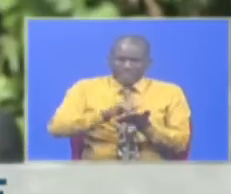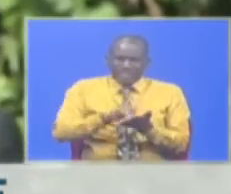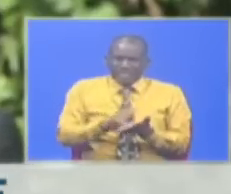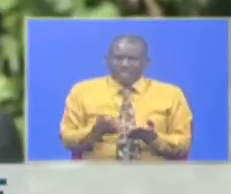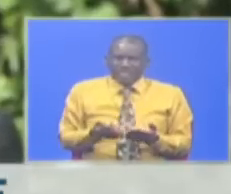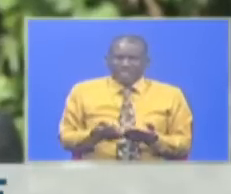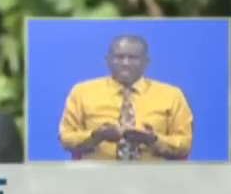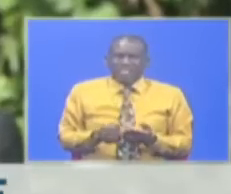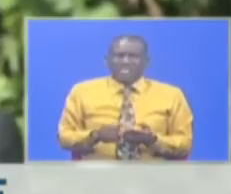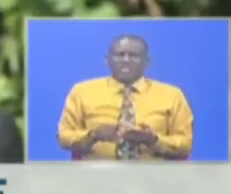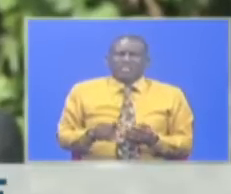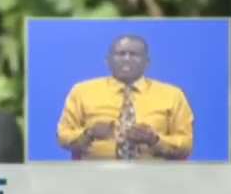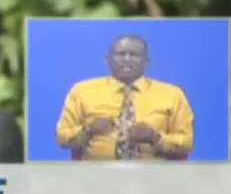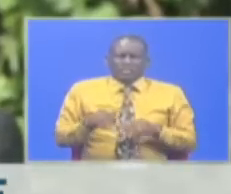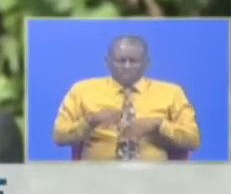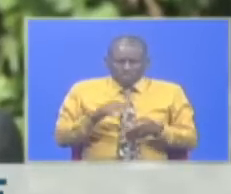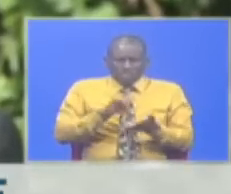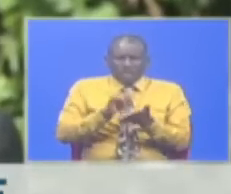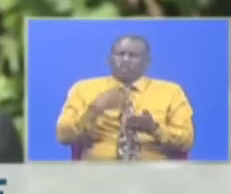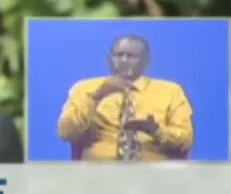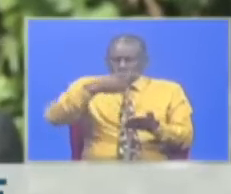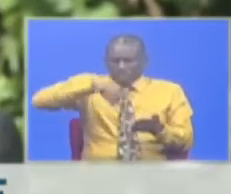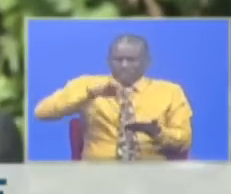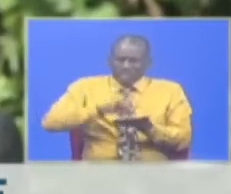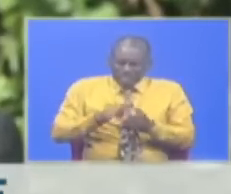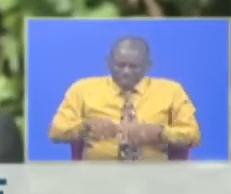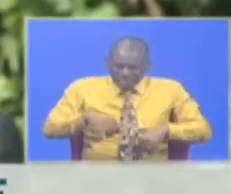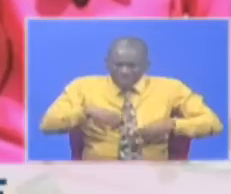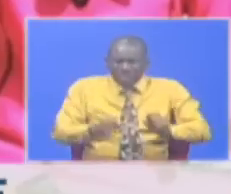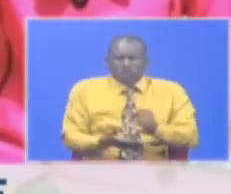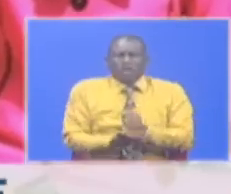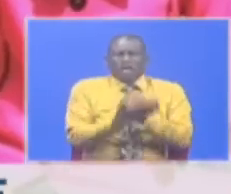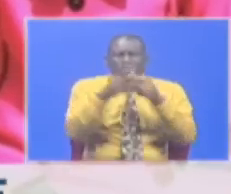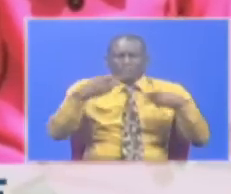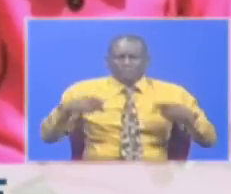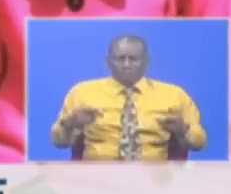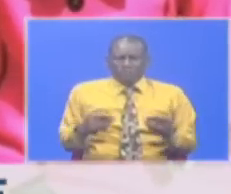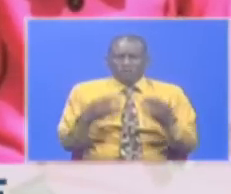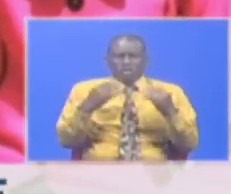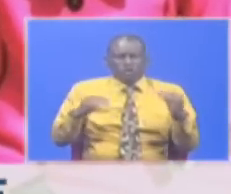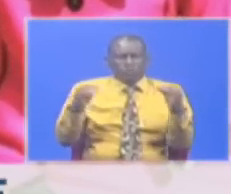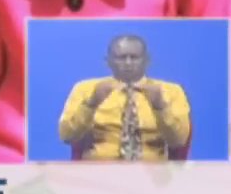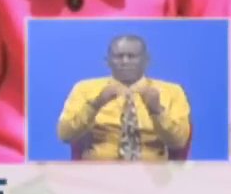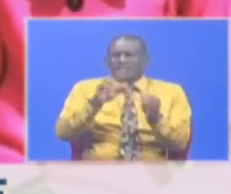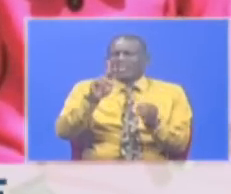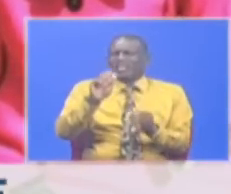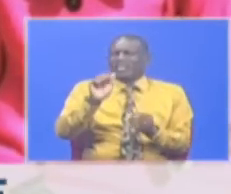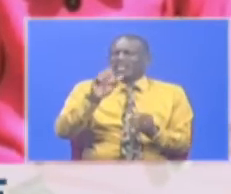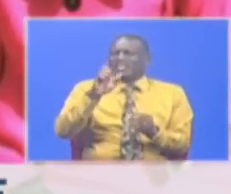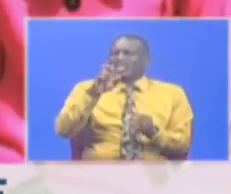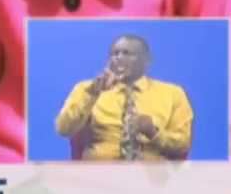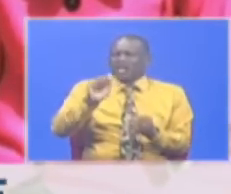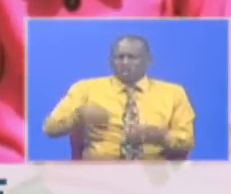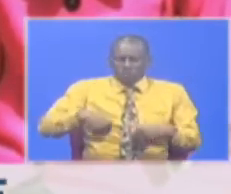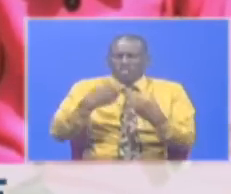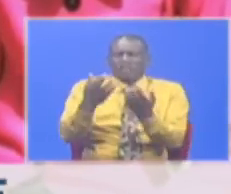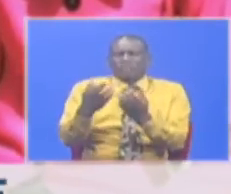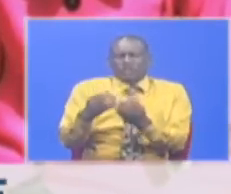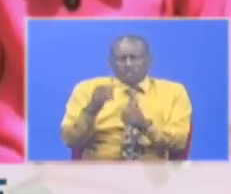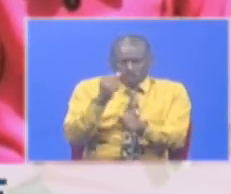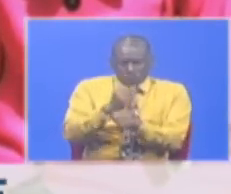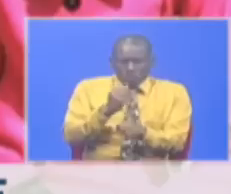wakili, na anafanya kazi ya kusaidia watu. Tukakutana Kandara, tukampatia kazi,